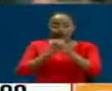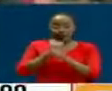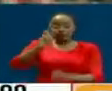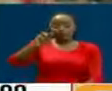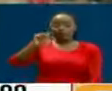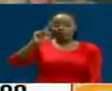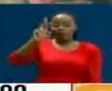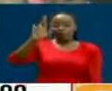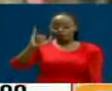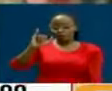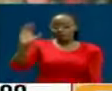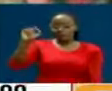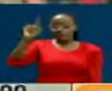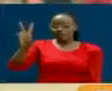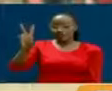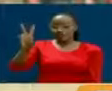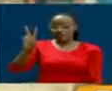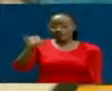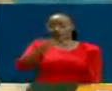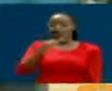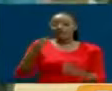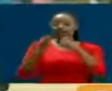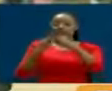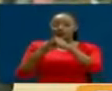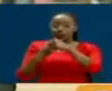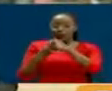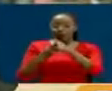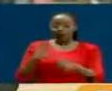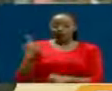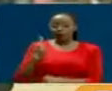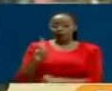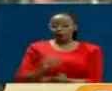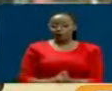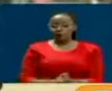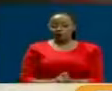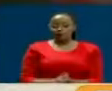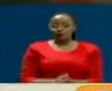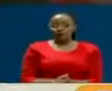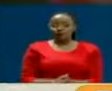Makori Ongechi, runinga ya Citizen, katika eneo la Kibra, Nairobi.